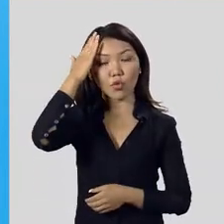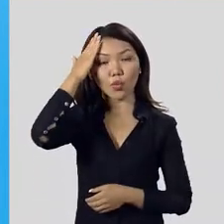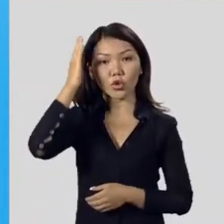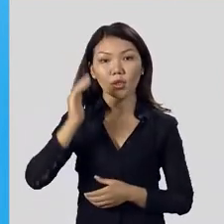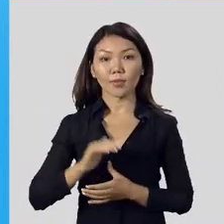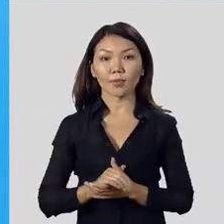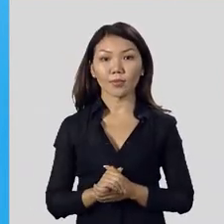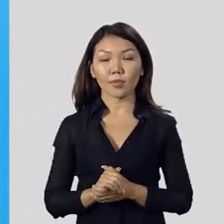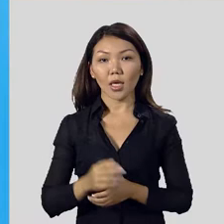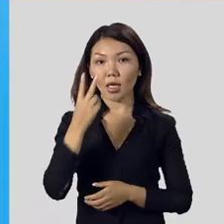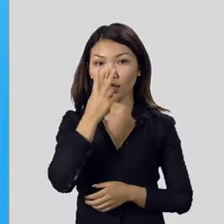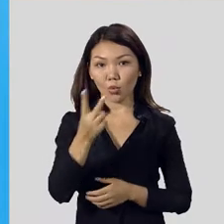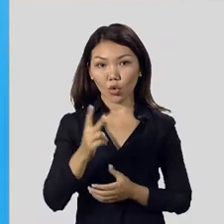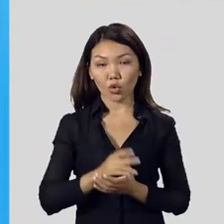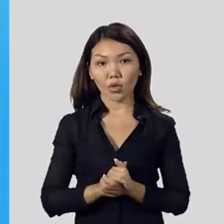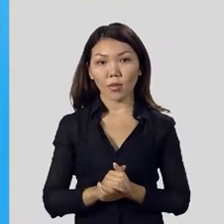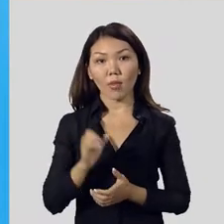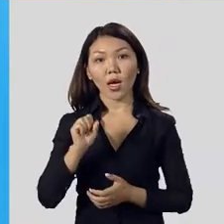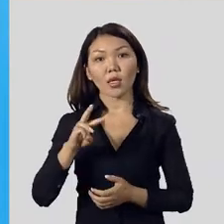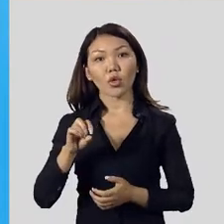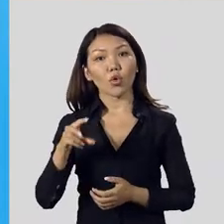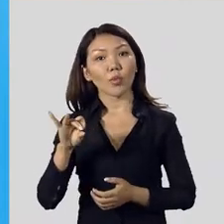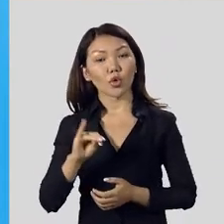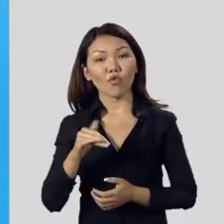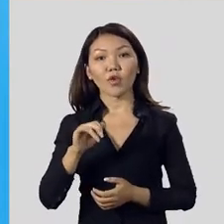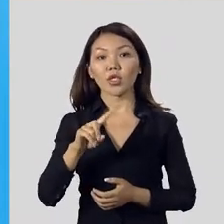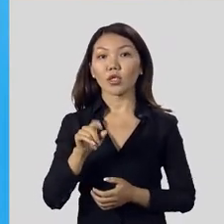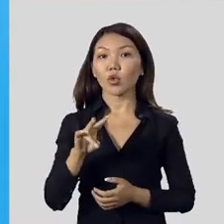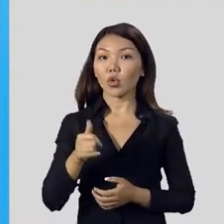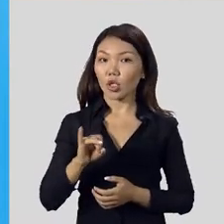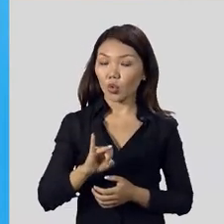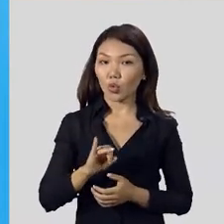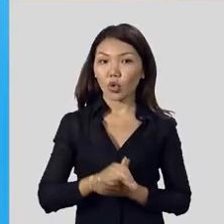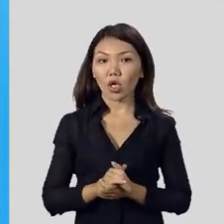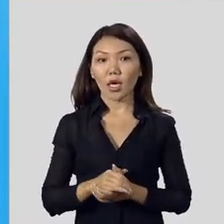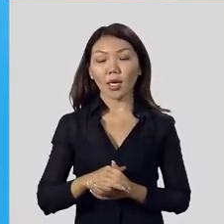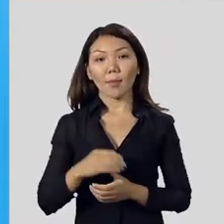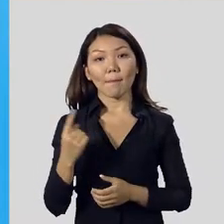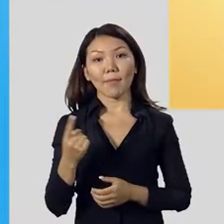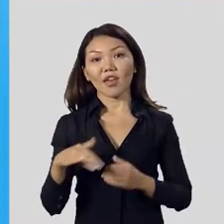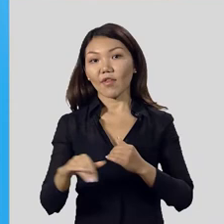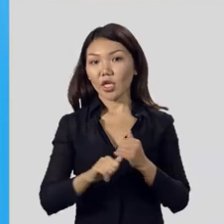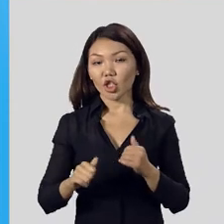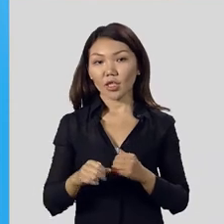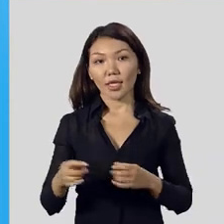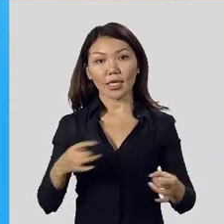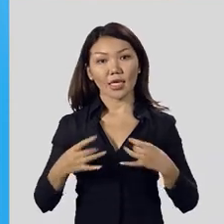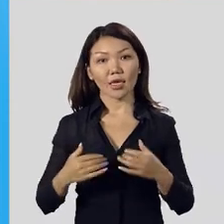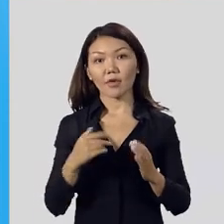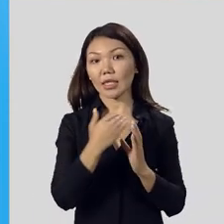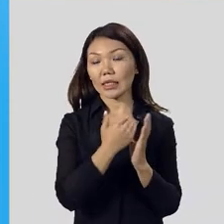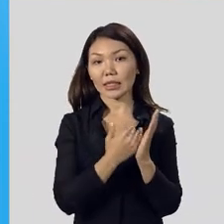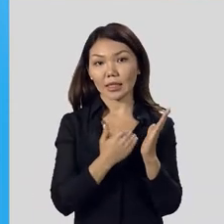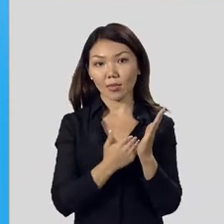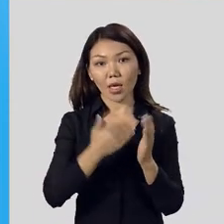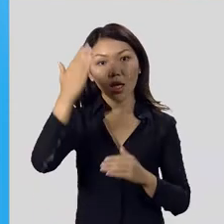мозга, рассмотрим анатомию и физиологию периферической нервной системы. Головной